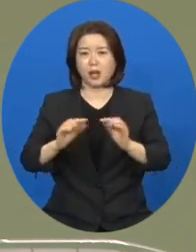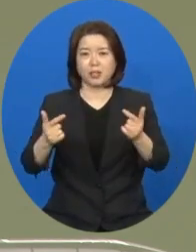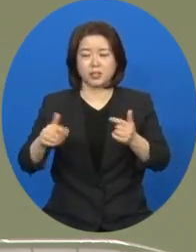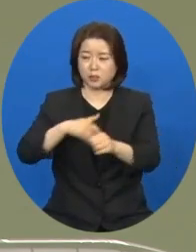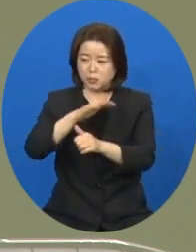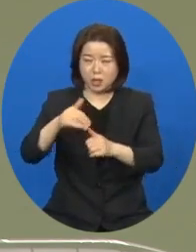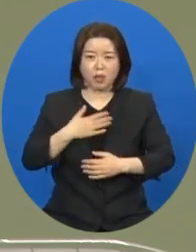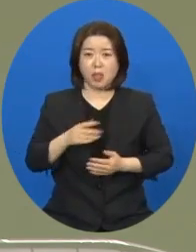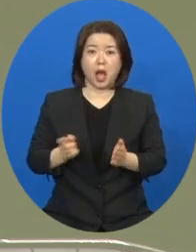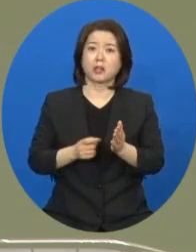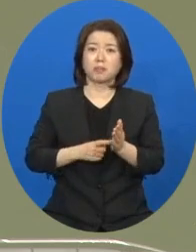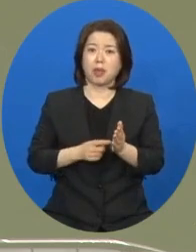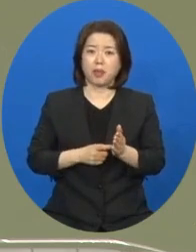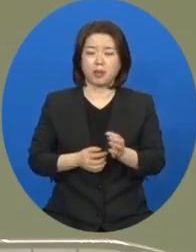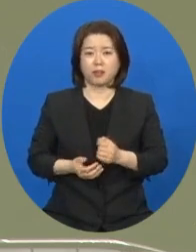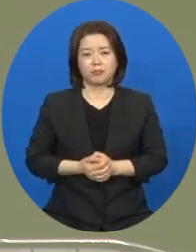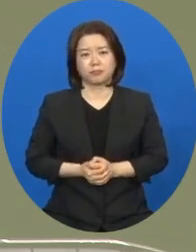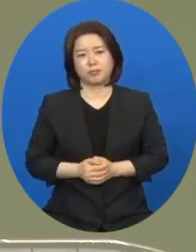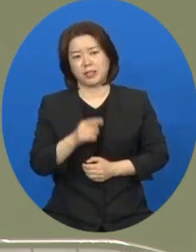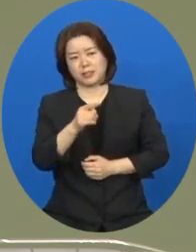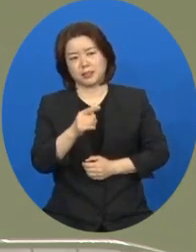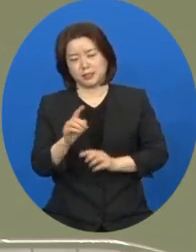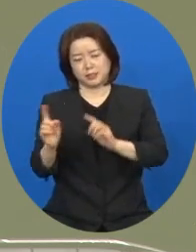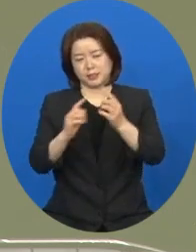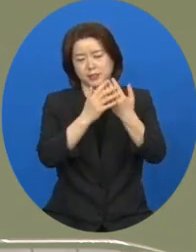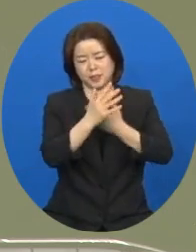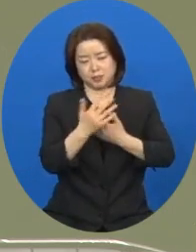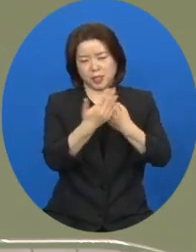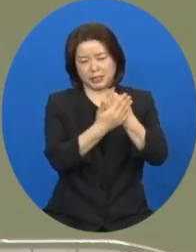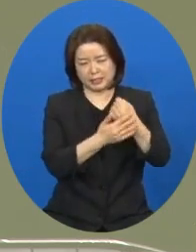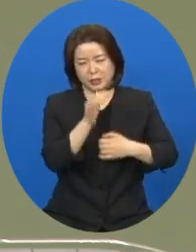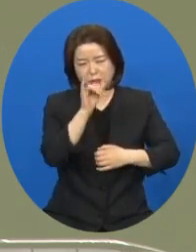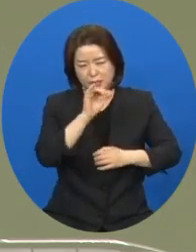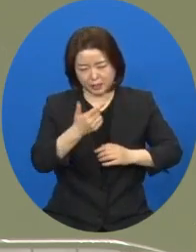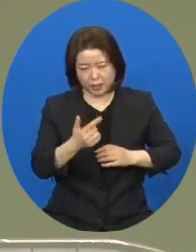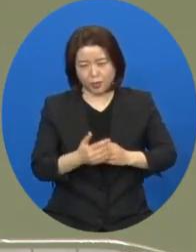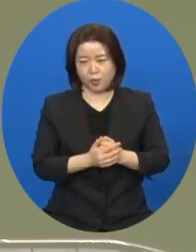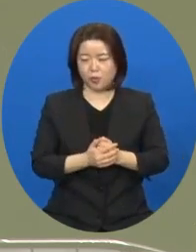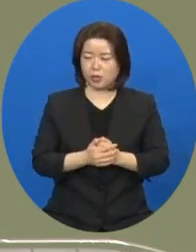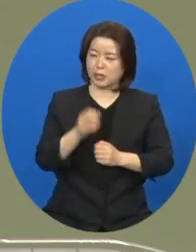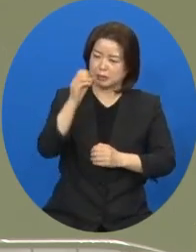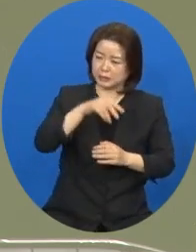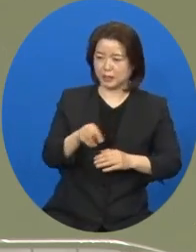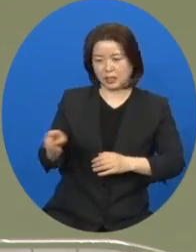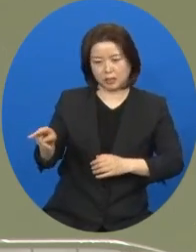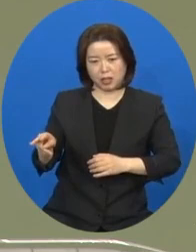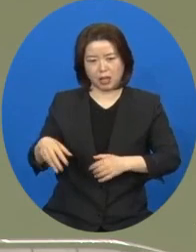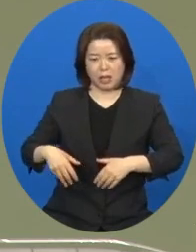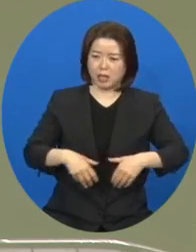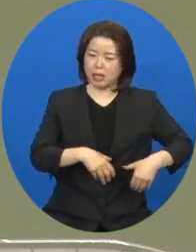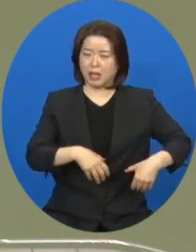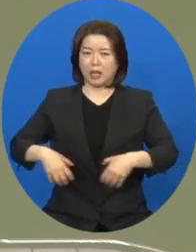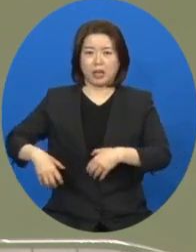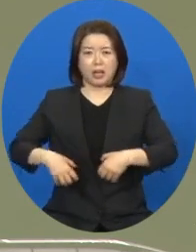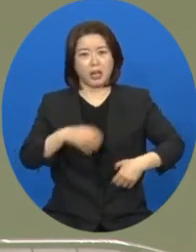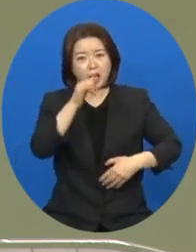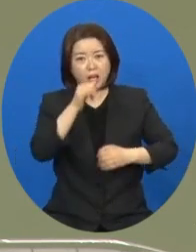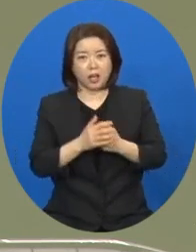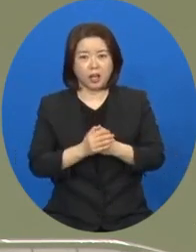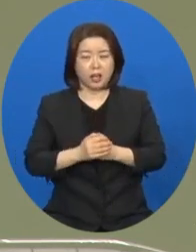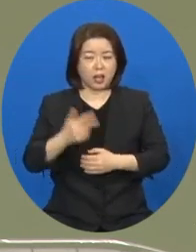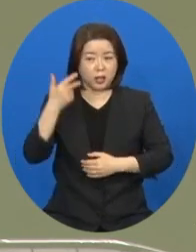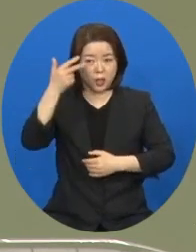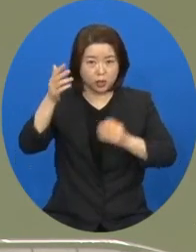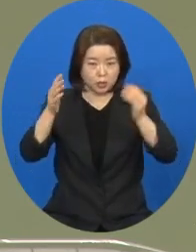그러니 집회에 은혜가 되는 것도 아니고 그렇다고 또 내려가자니 내려갈 수도 없겠고 그래서 일주일